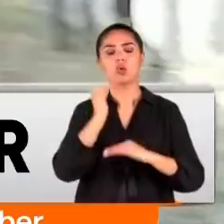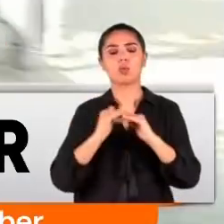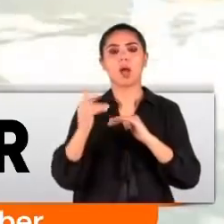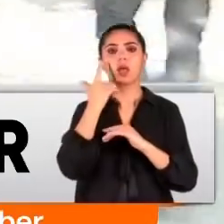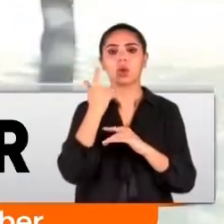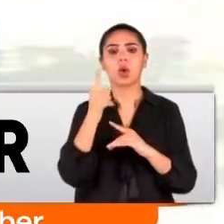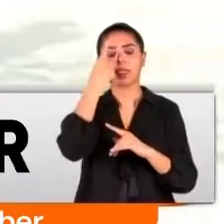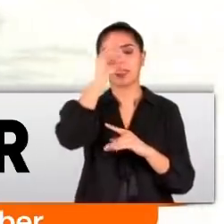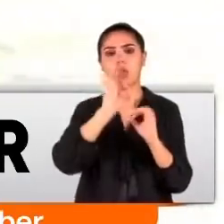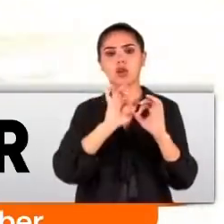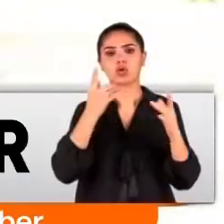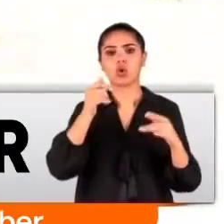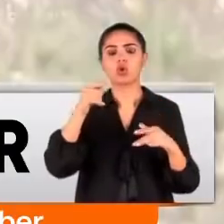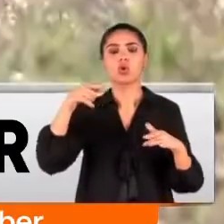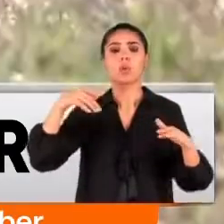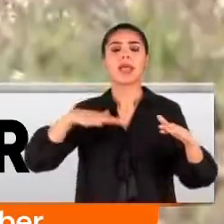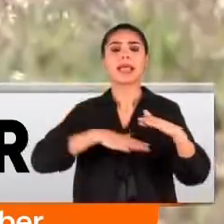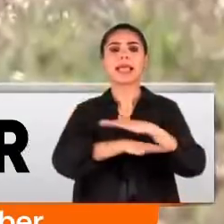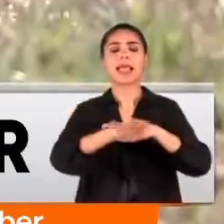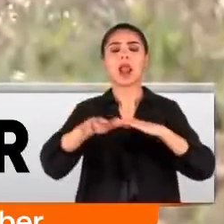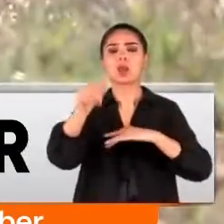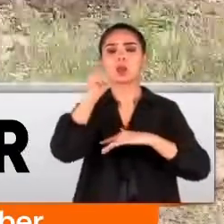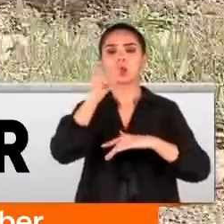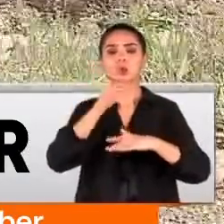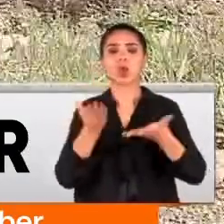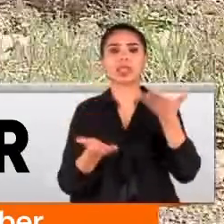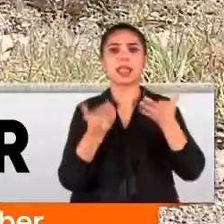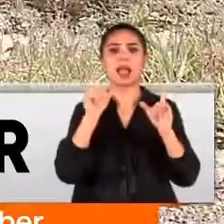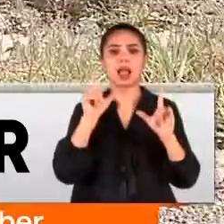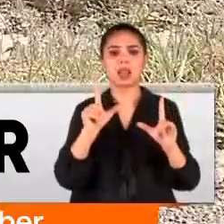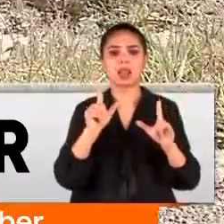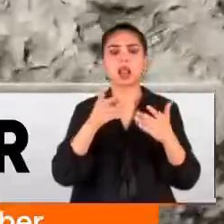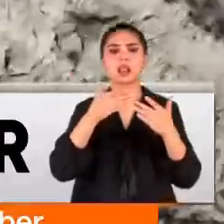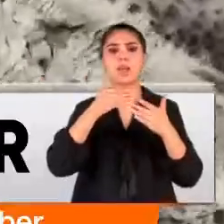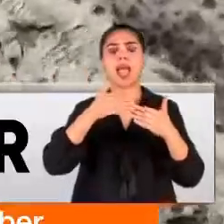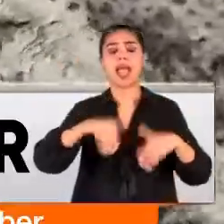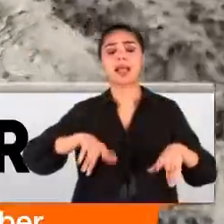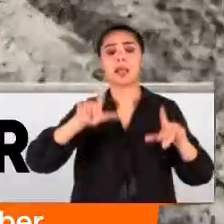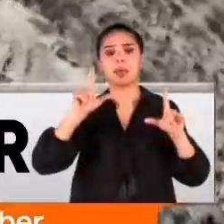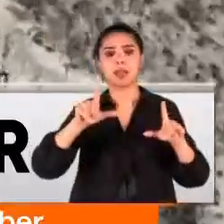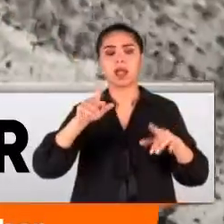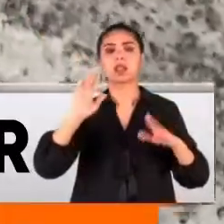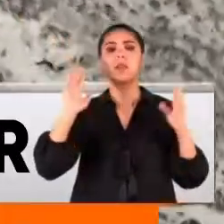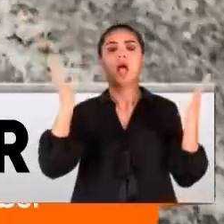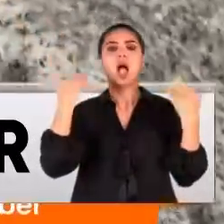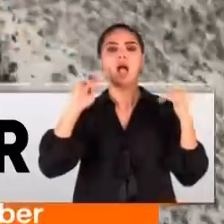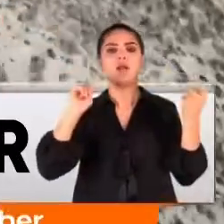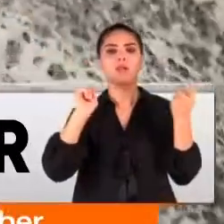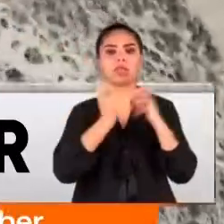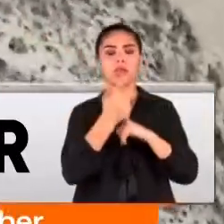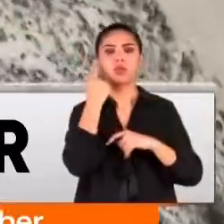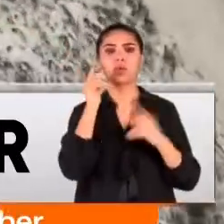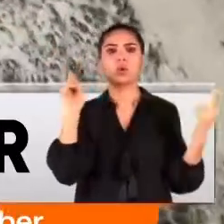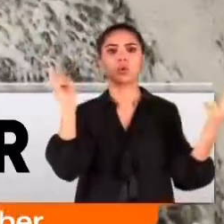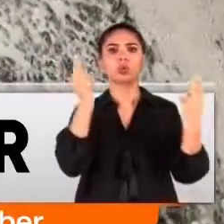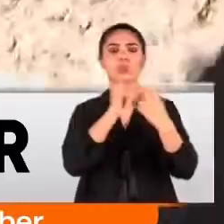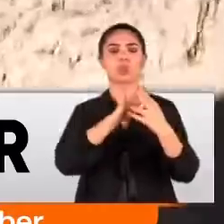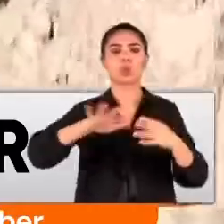çare yeraltı suyunu dengede tutmak ve su seviyesindeki düşüşün önüne geçmek. Ancak küresel ısınmanın tüm dünyayı etkisi